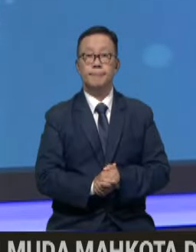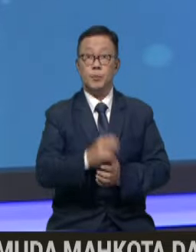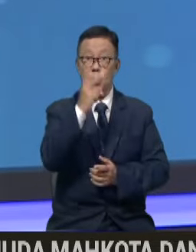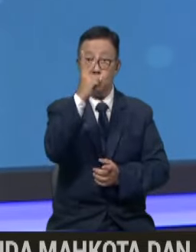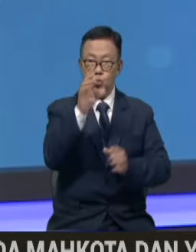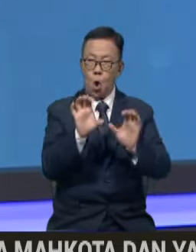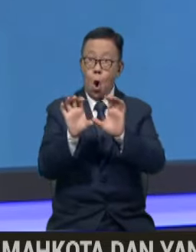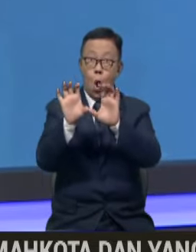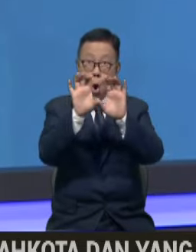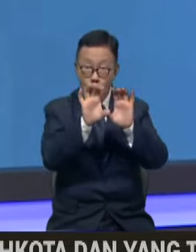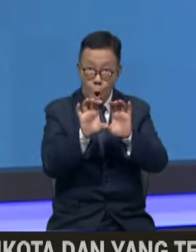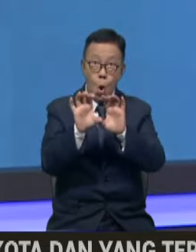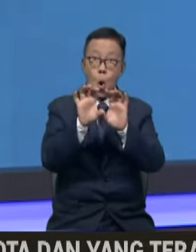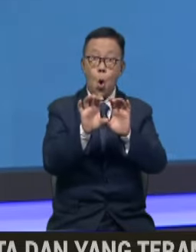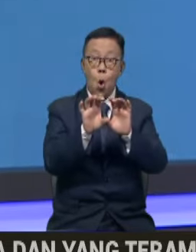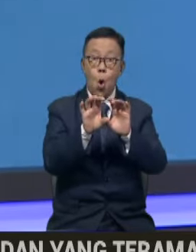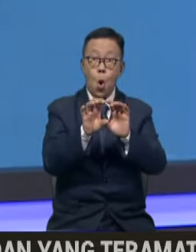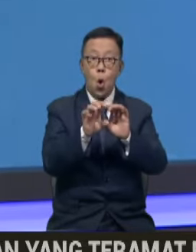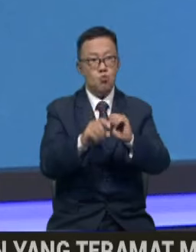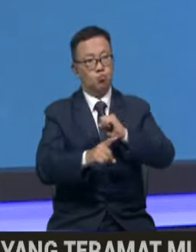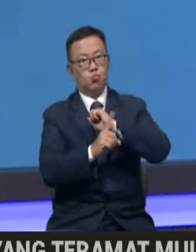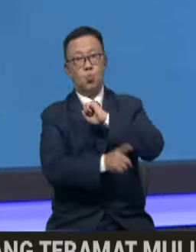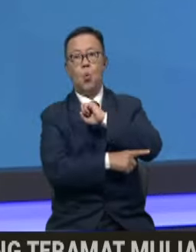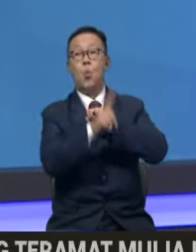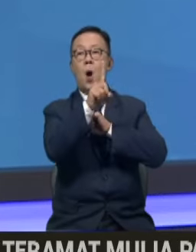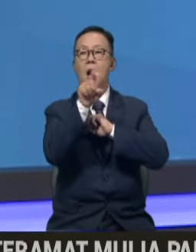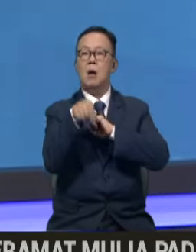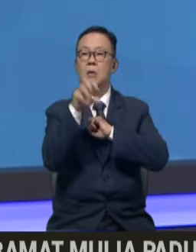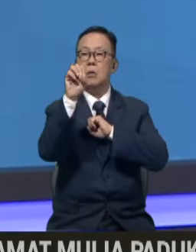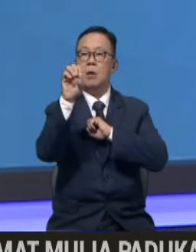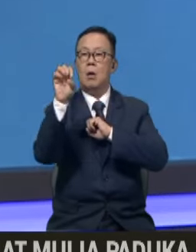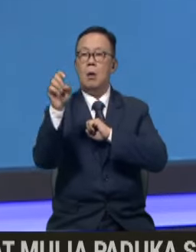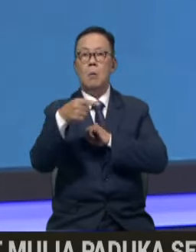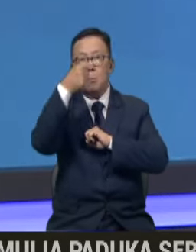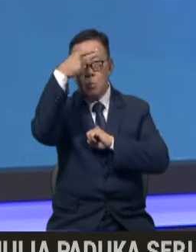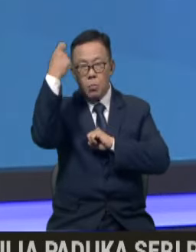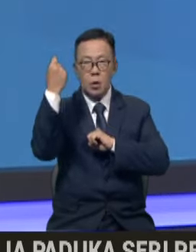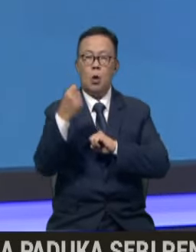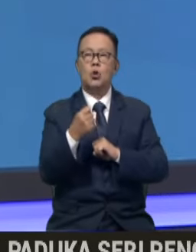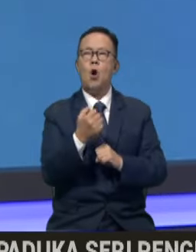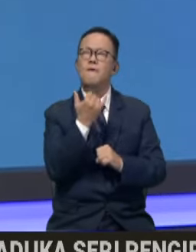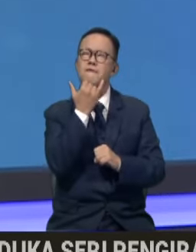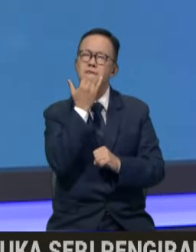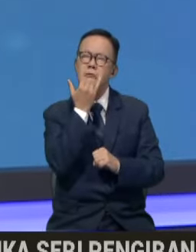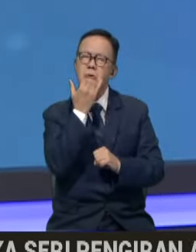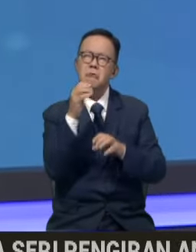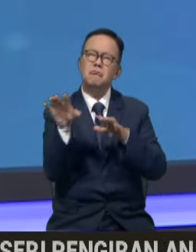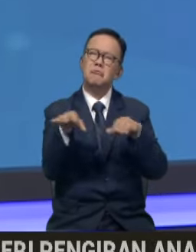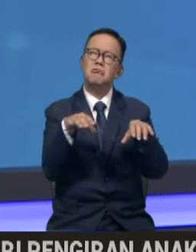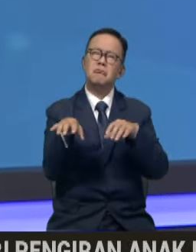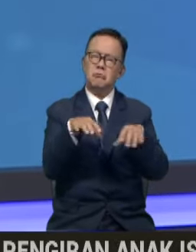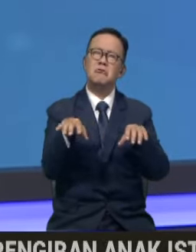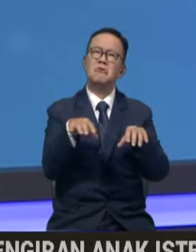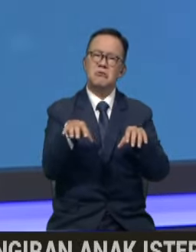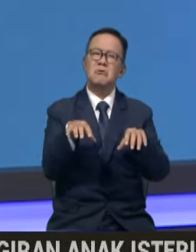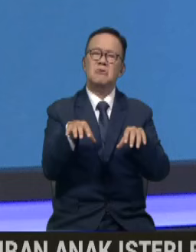Dua buah syarikat masing-masing dikenakan kumpulan RM1,000 kerana didapati melakukan kesalahan akta kesalahan-kesalahan rampaian